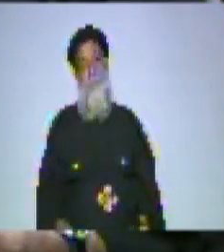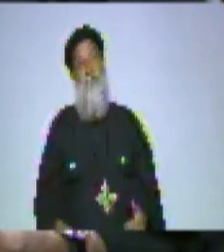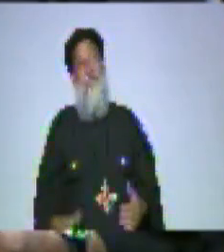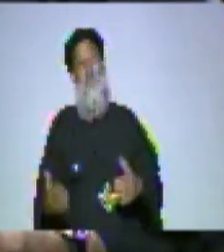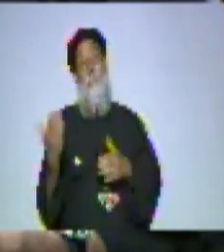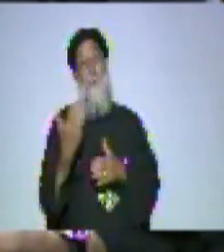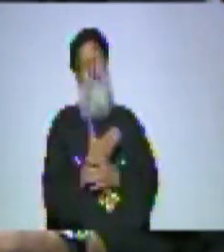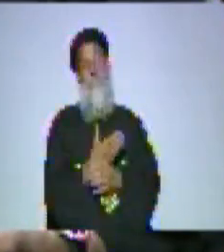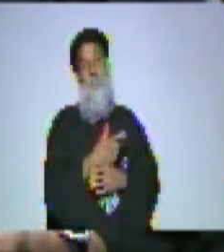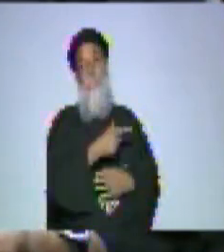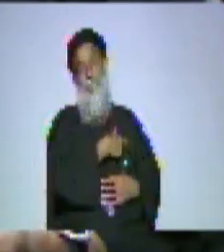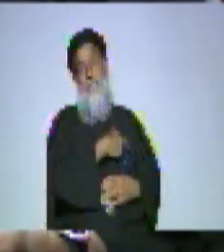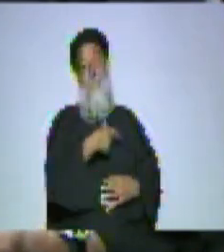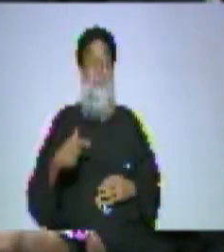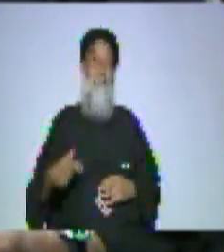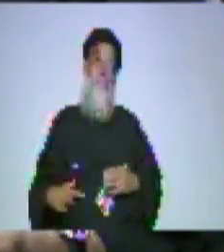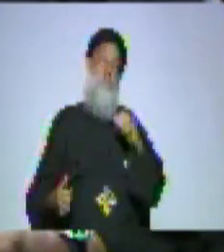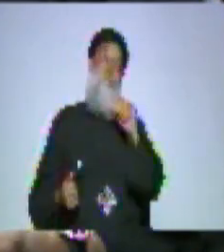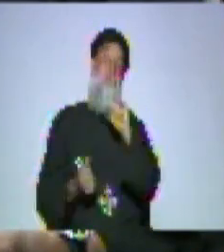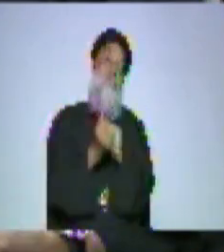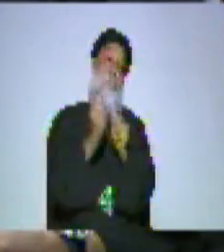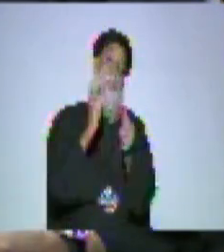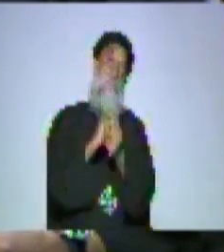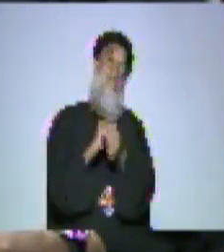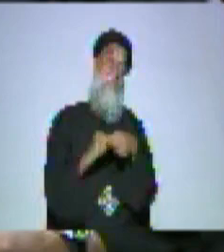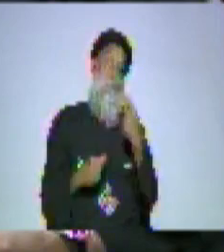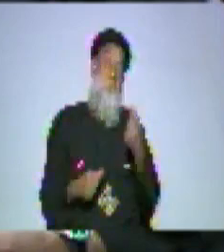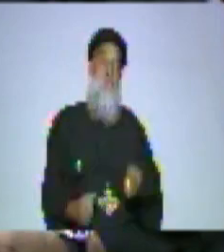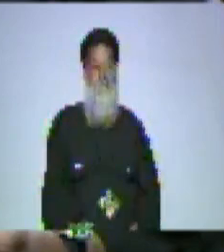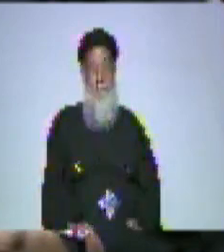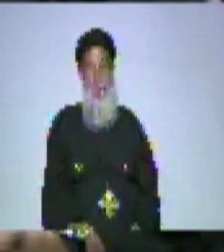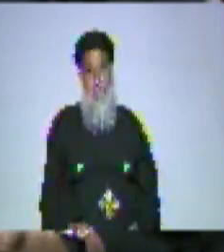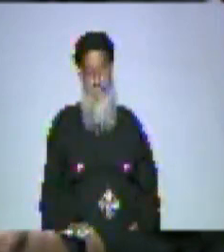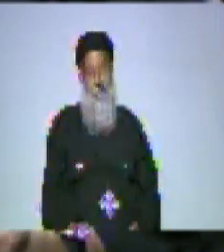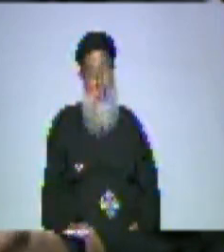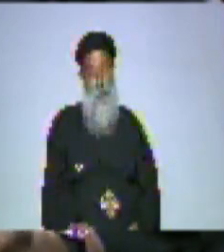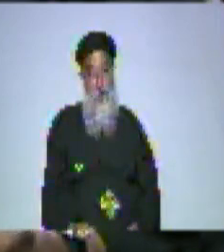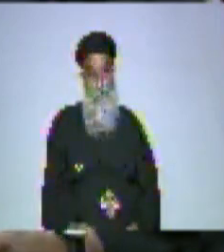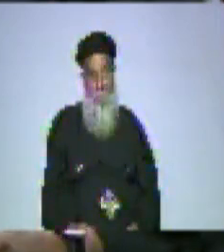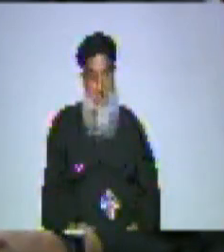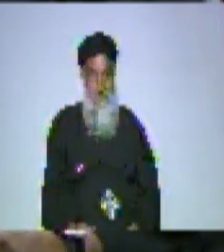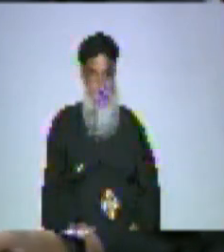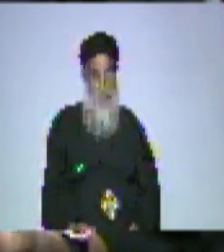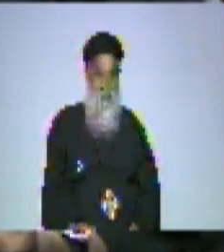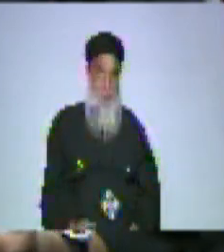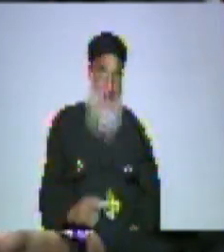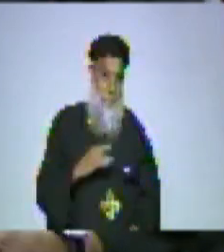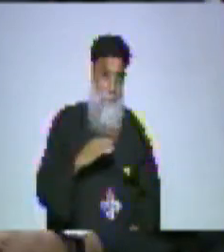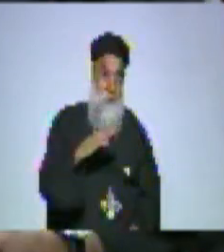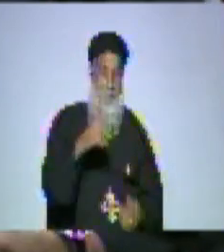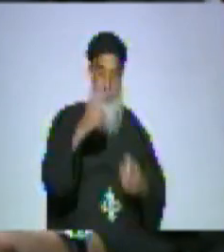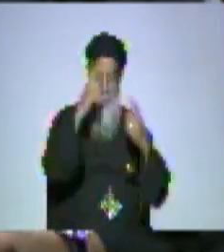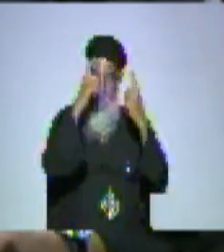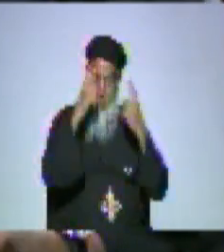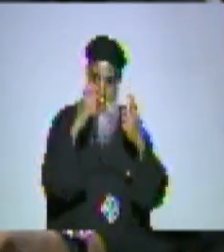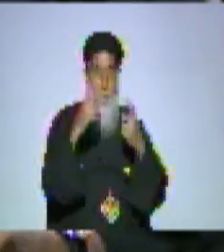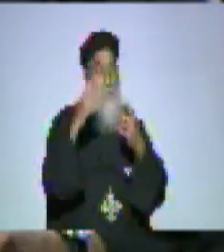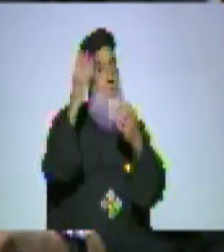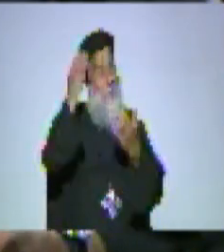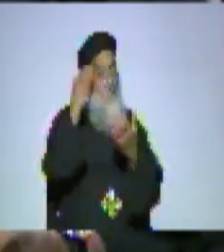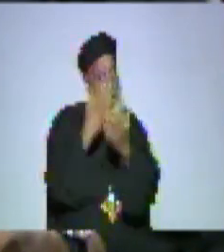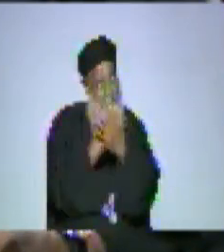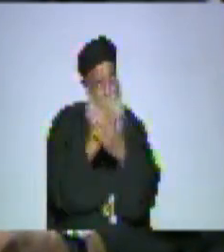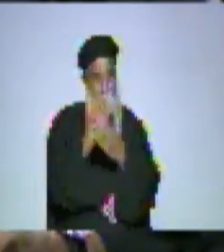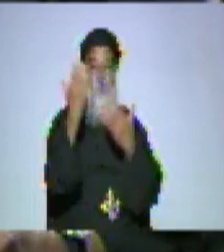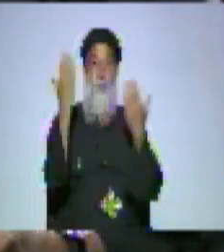المرد بتاع الشماس عموما يعني بعد ما ابونا صلى الا يكفي ان الشاعر يؤمن بيعرب وارحم او بامين